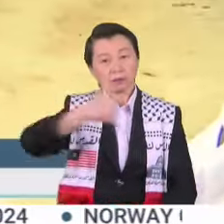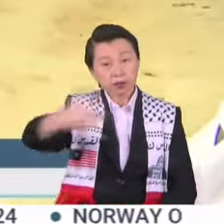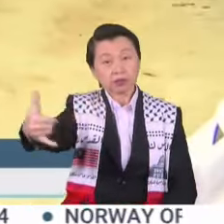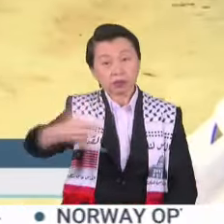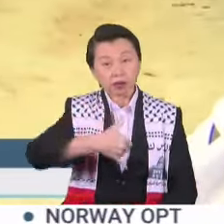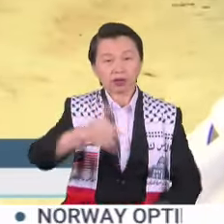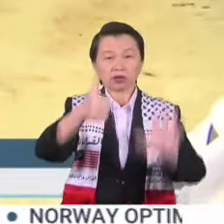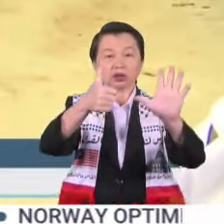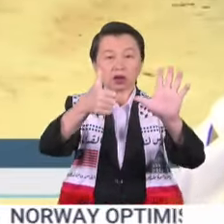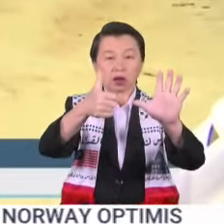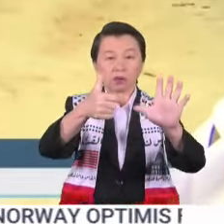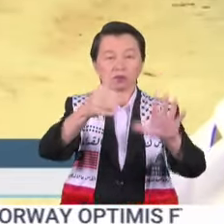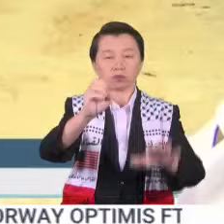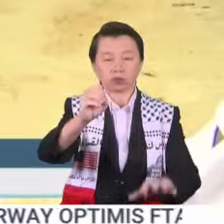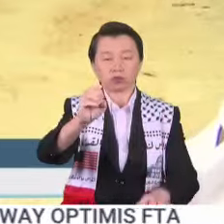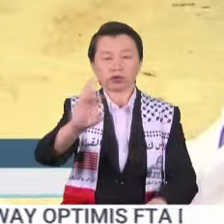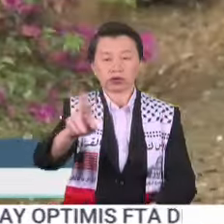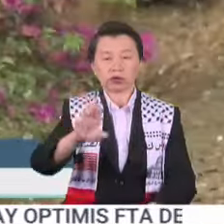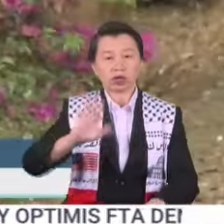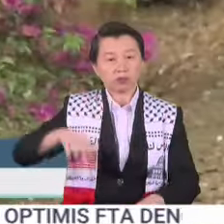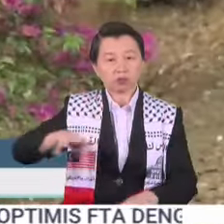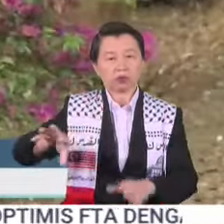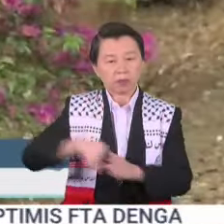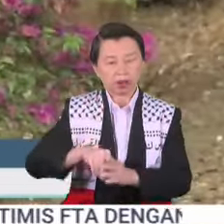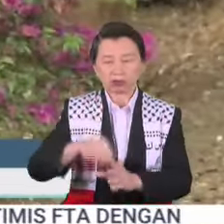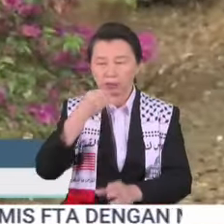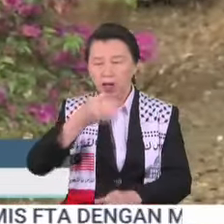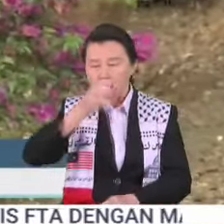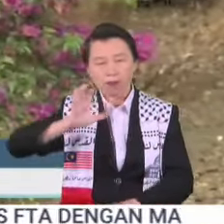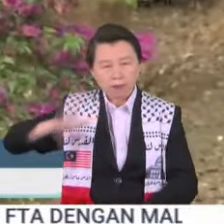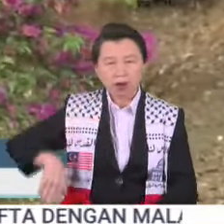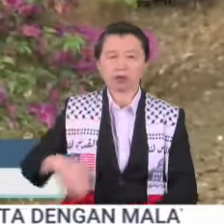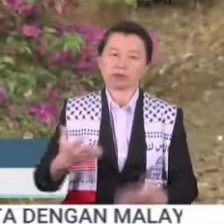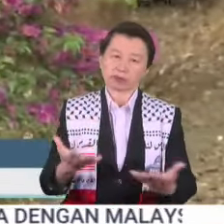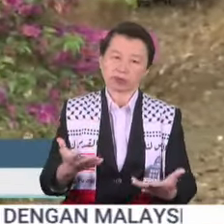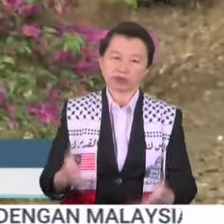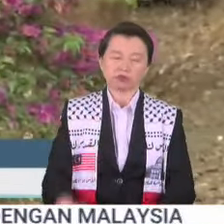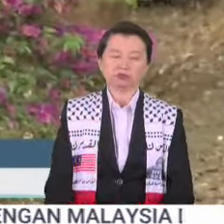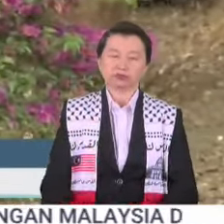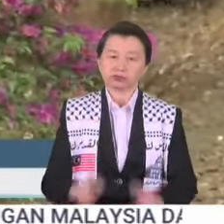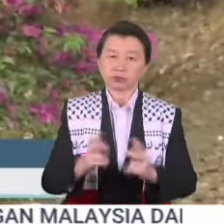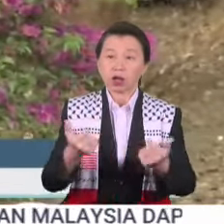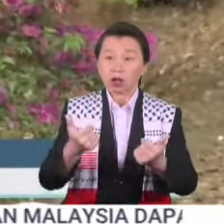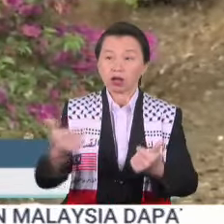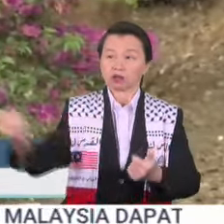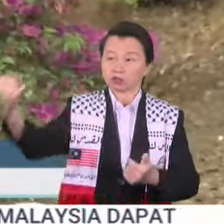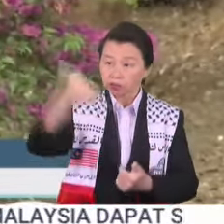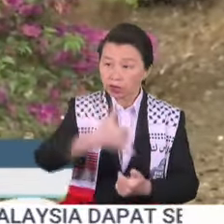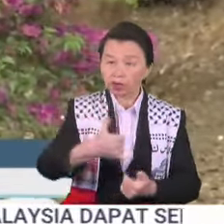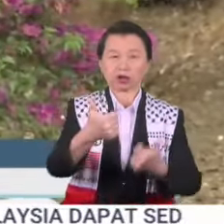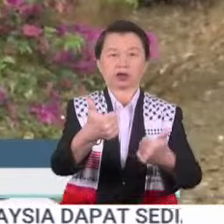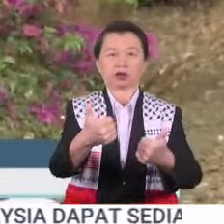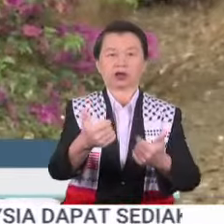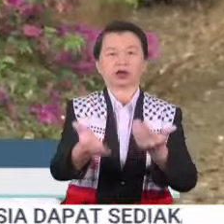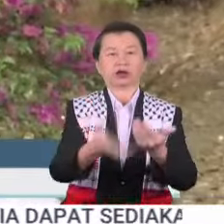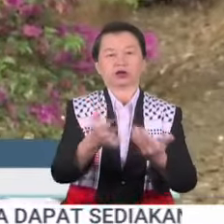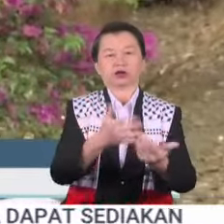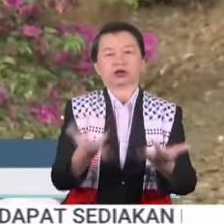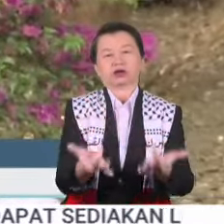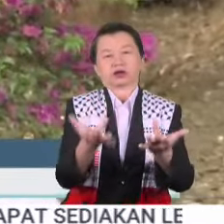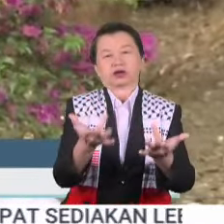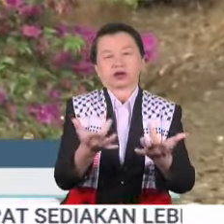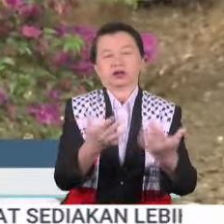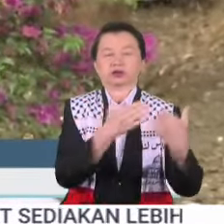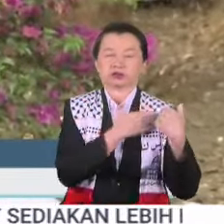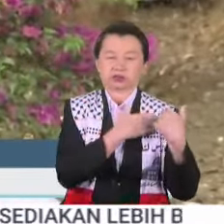termasuk kos makan dan minum lah. Sangat-sangat meringankan beban warga kampung lah, khususnya untuk